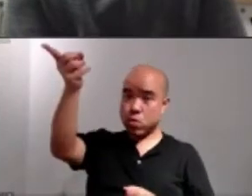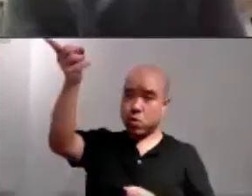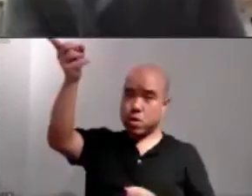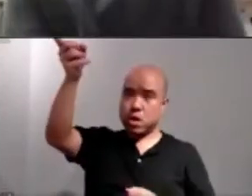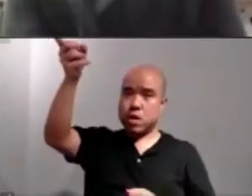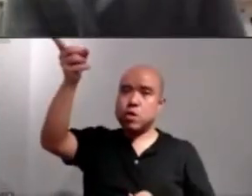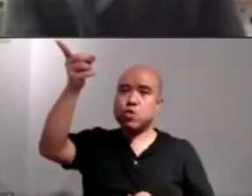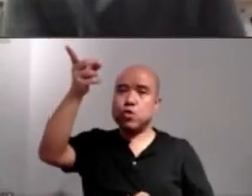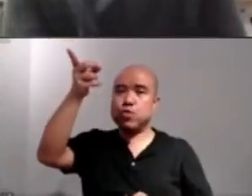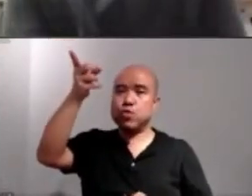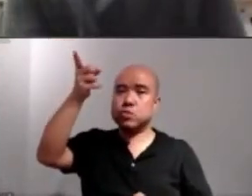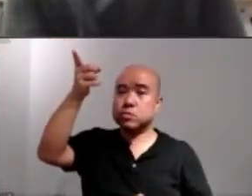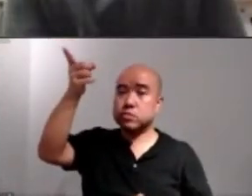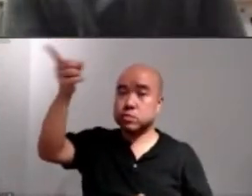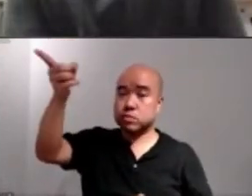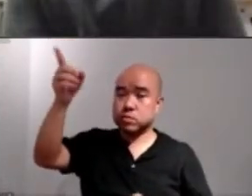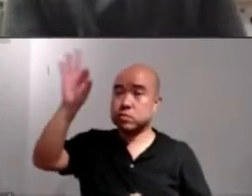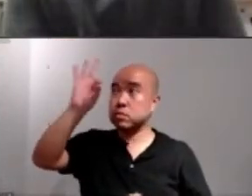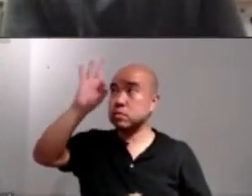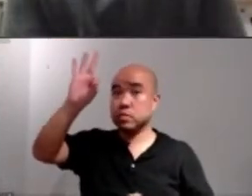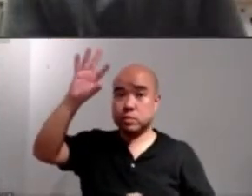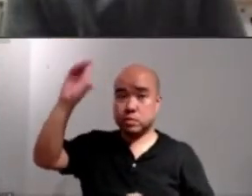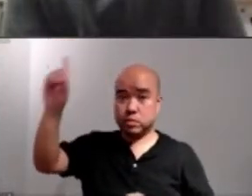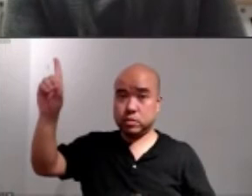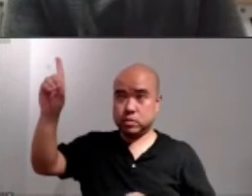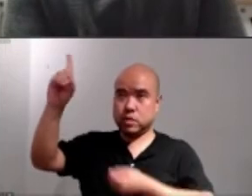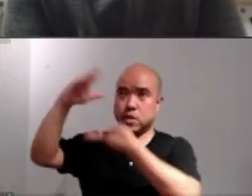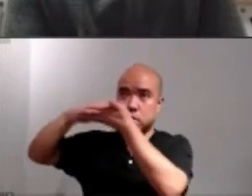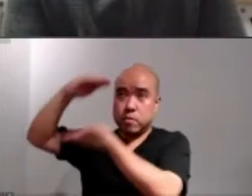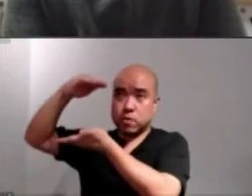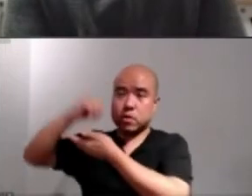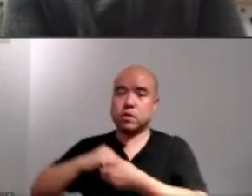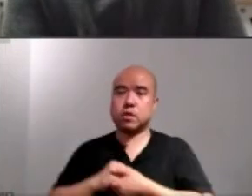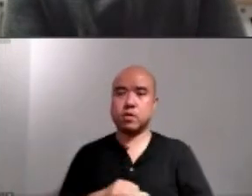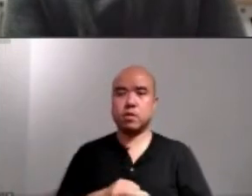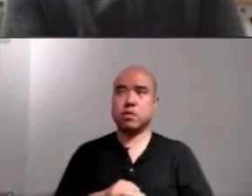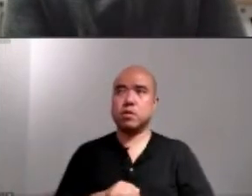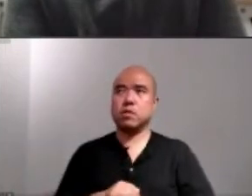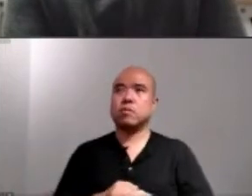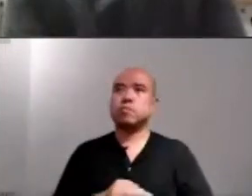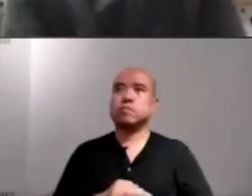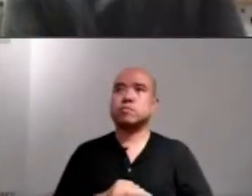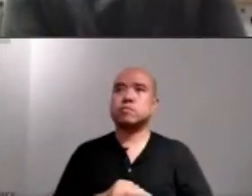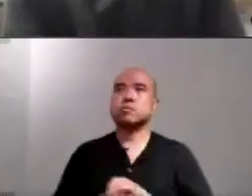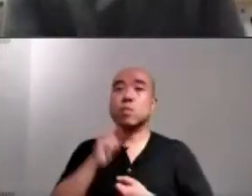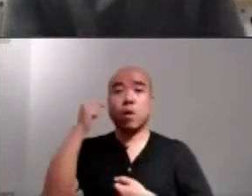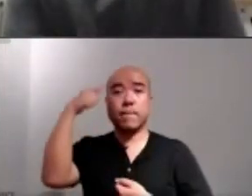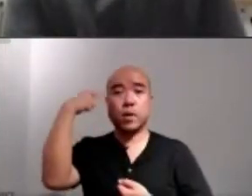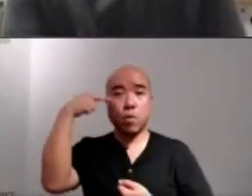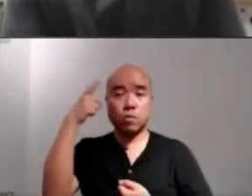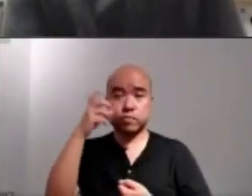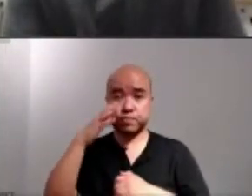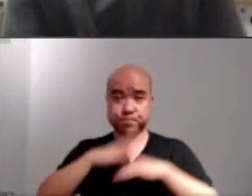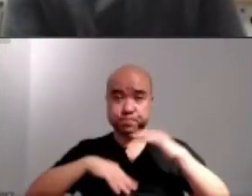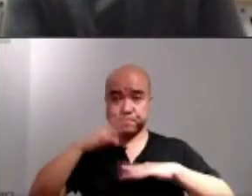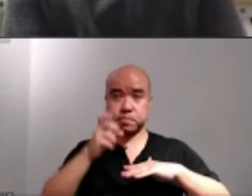地嘅資源去 3D print 咁咯。咁而家喺呢個技術咧已經係發展咗出嚟喺美國咁啊，咁同而家